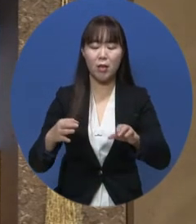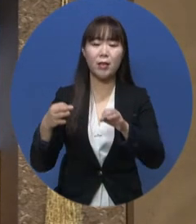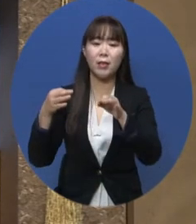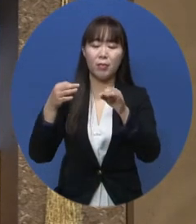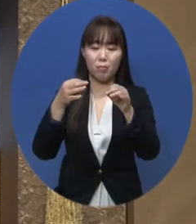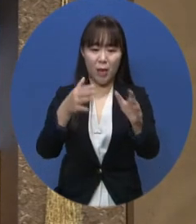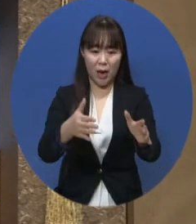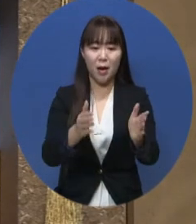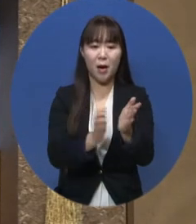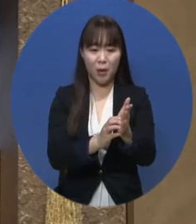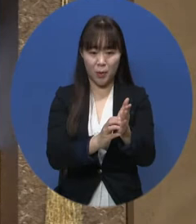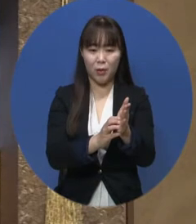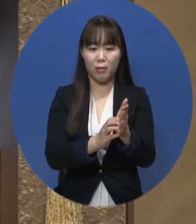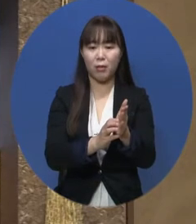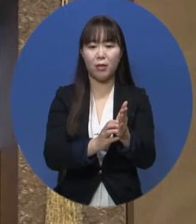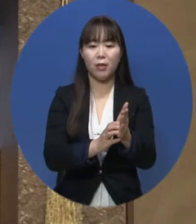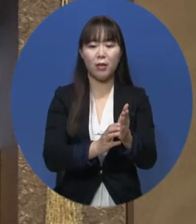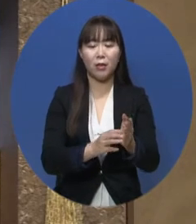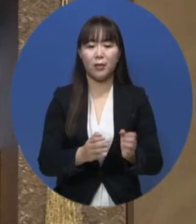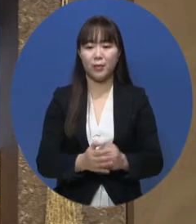기부 체납하고 예.